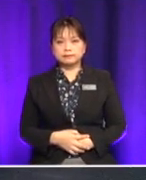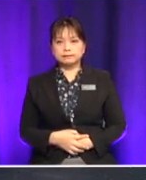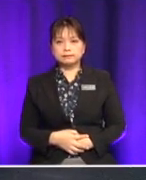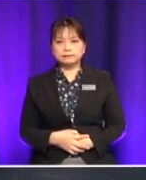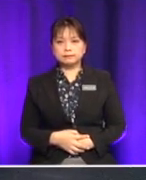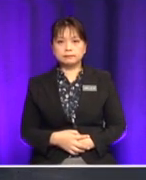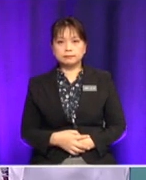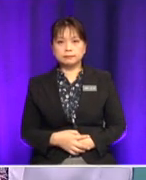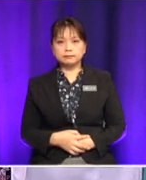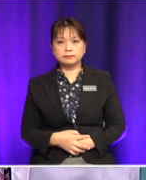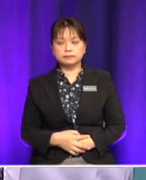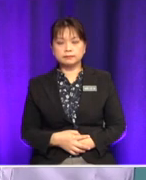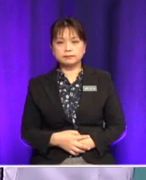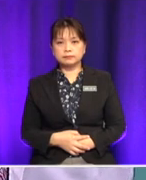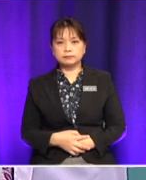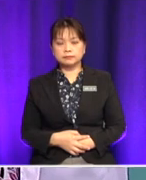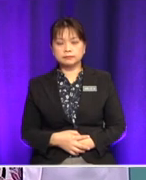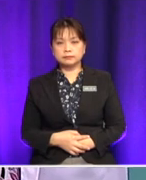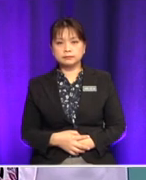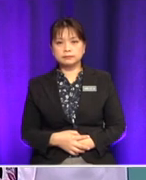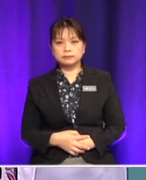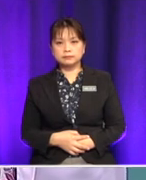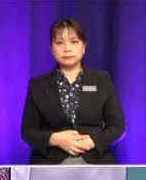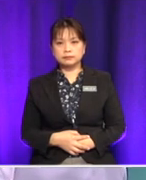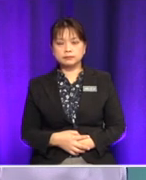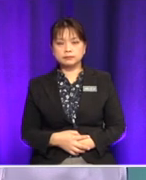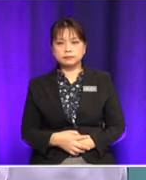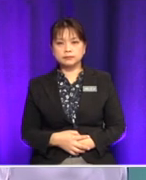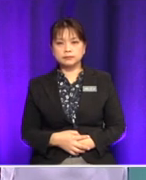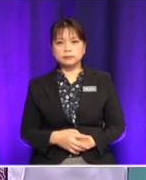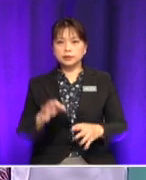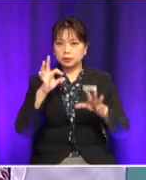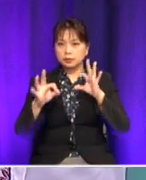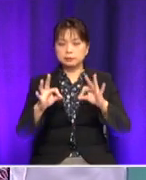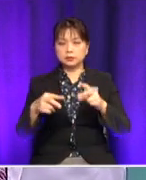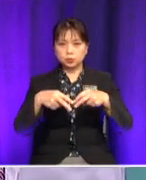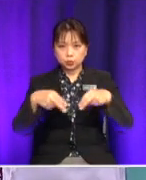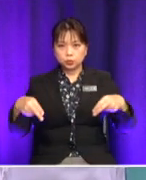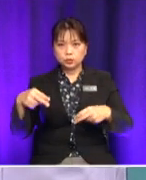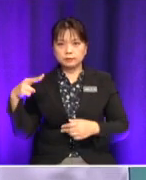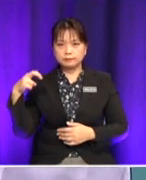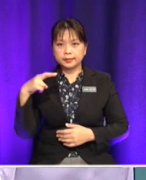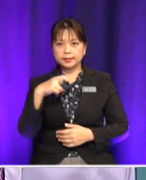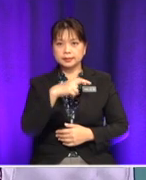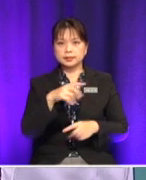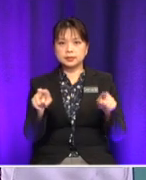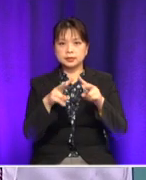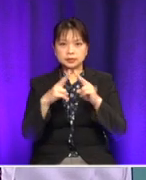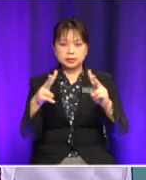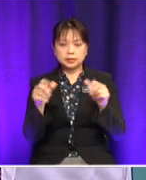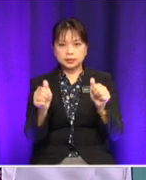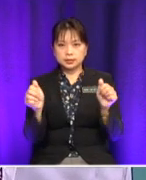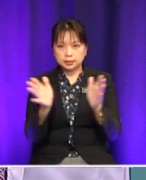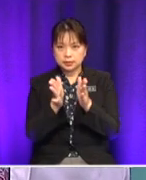kecilnya kalaulah ukuran contohnya virus sangat kecil jadi kita guna Nano